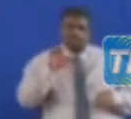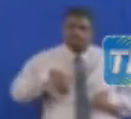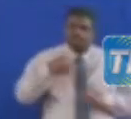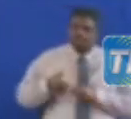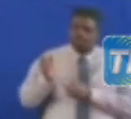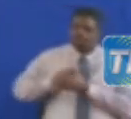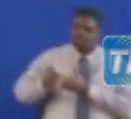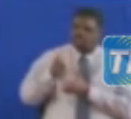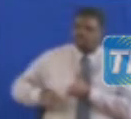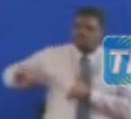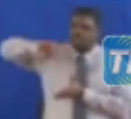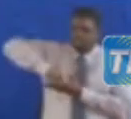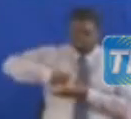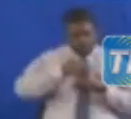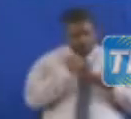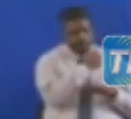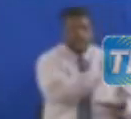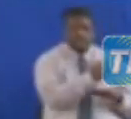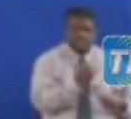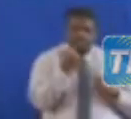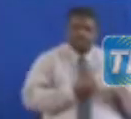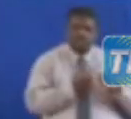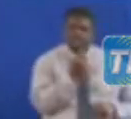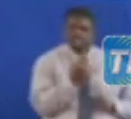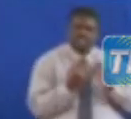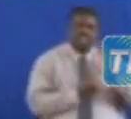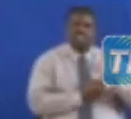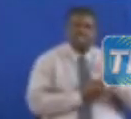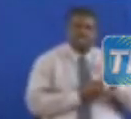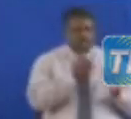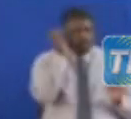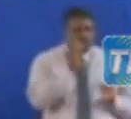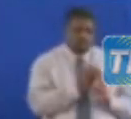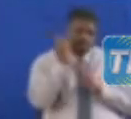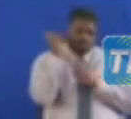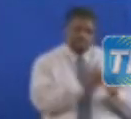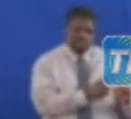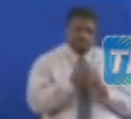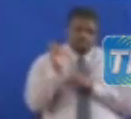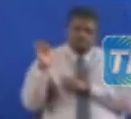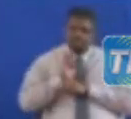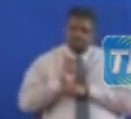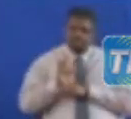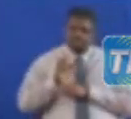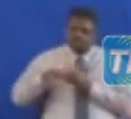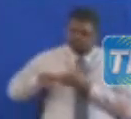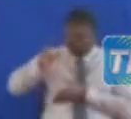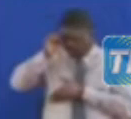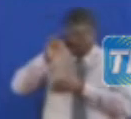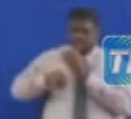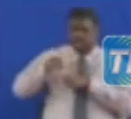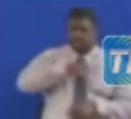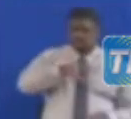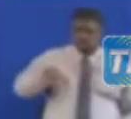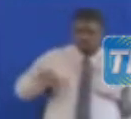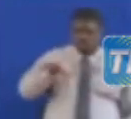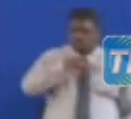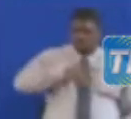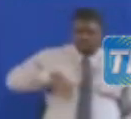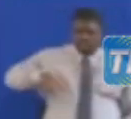ya ofisi hizi kuongezewa bajeti pamoja na magari 26 kwa ajili ya ufuatiliaji, usimamizi na ujifunzaji katika mikoa